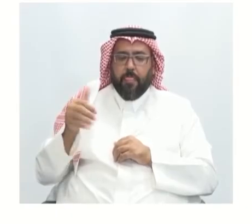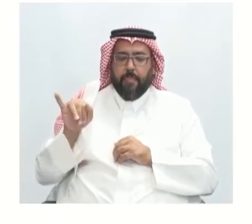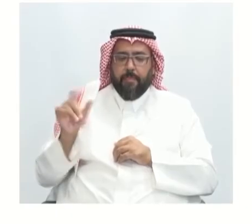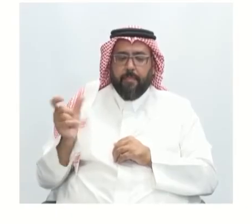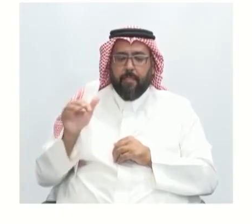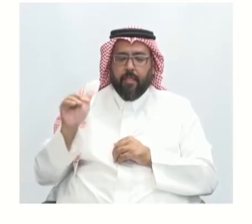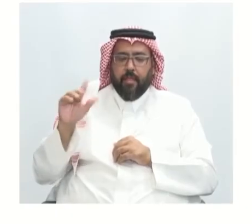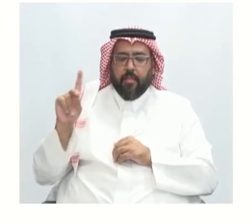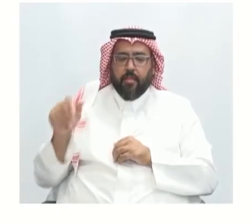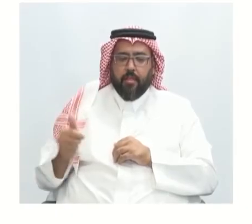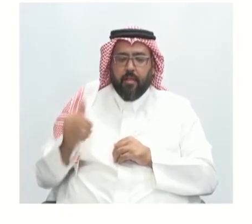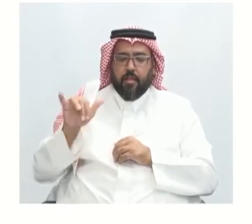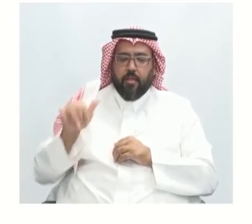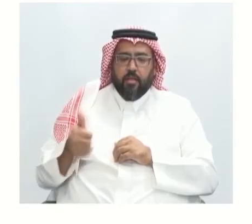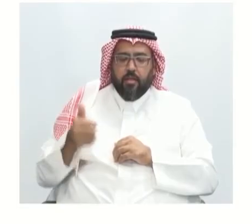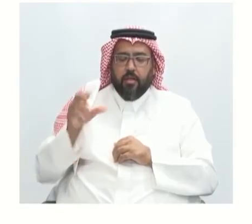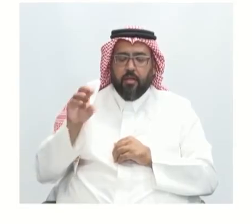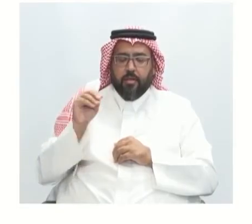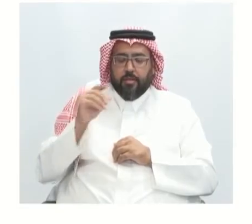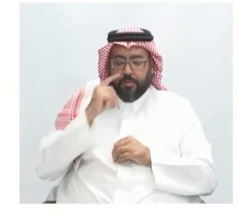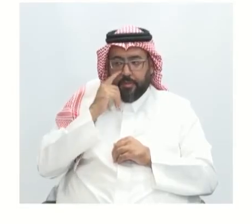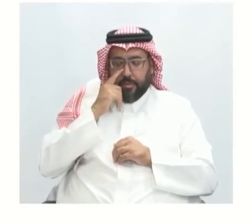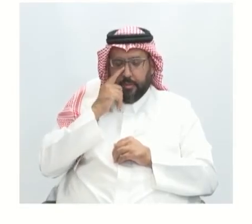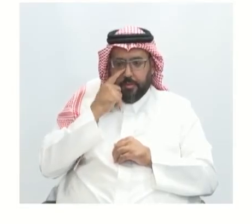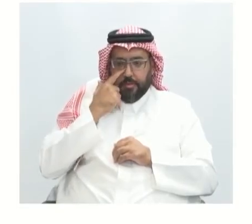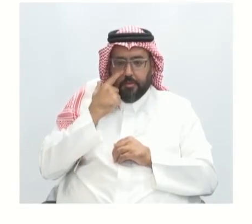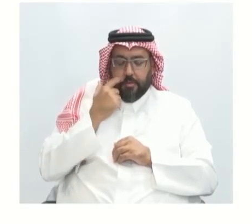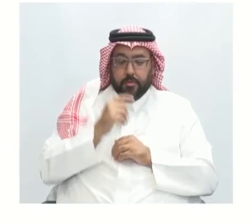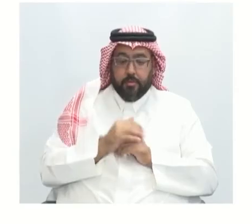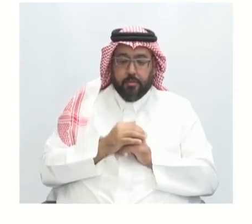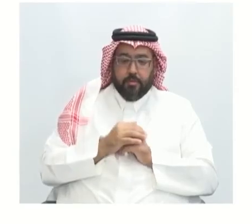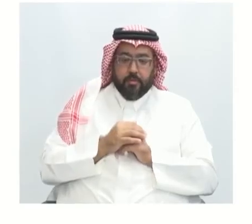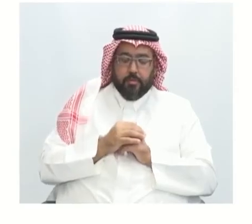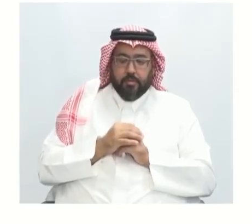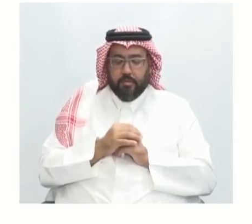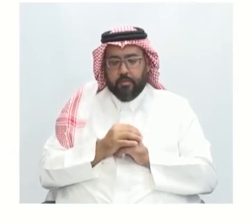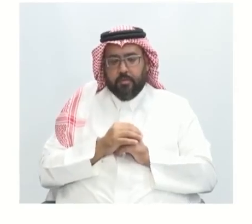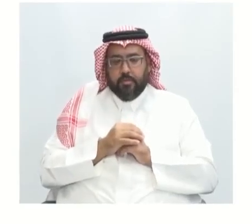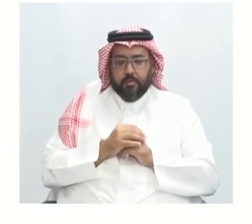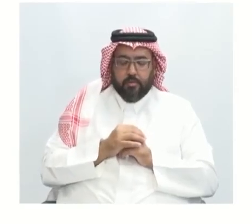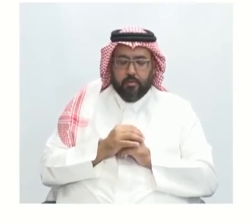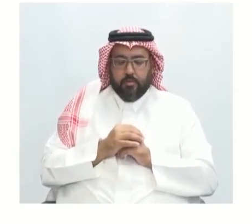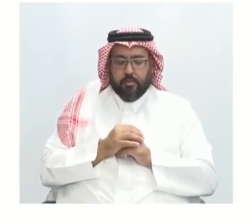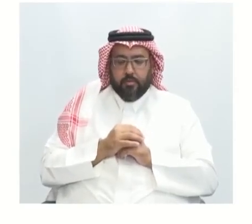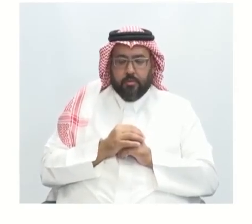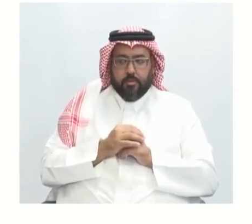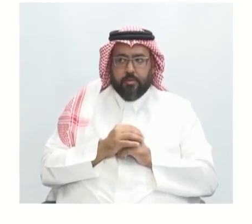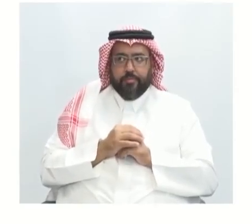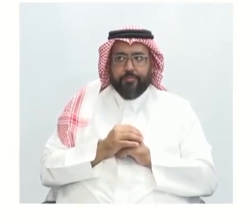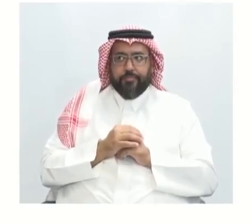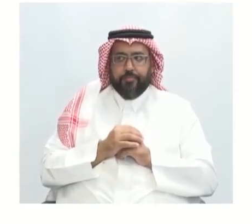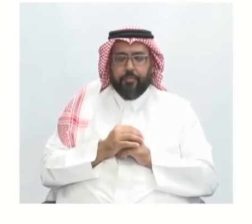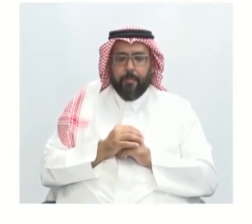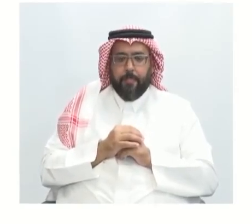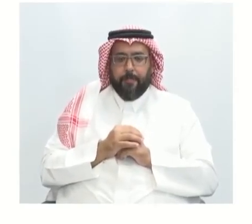لاحظتم يا ابنائي حتى الشوكه هذه الشوكه اليثيره اذا صبر العبد واحتسب فان الله سبحانه وتعالى